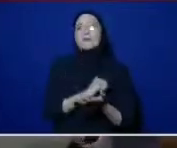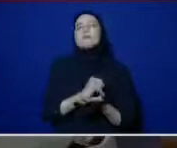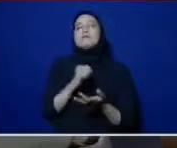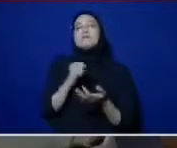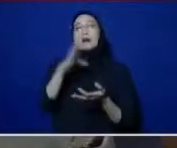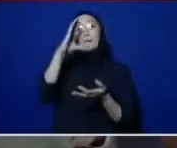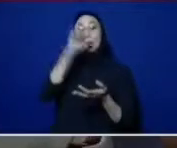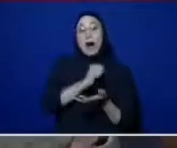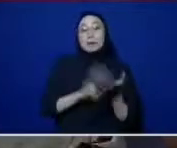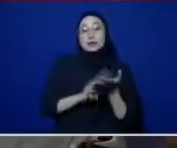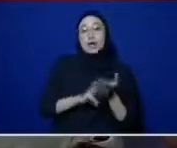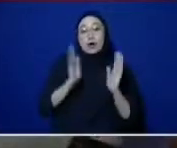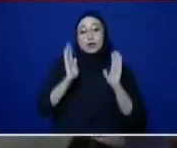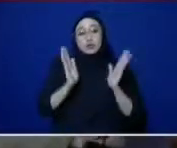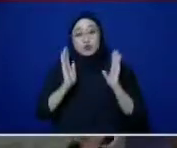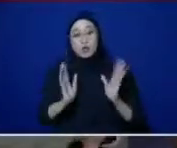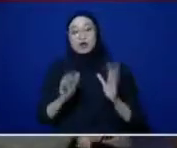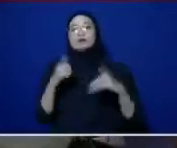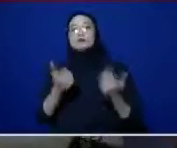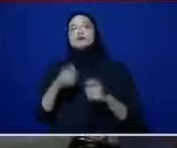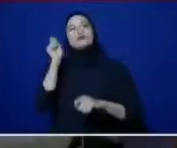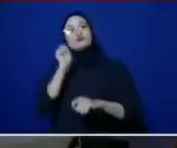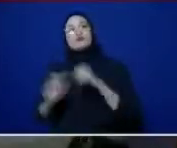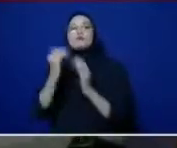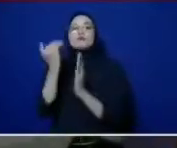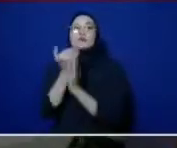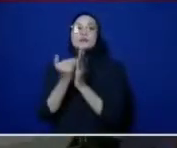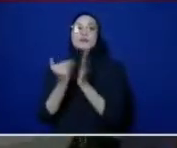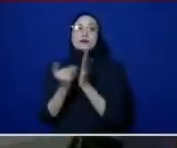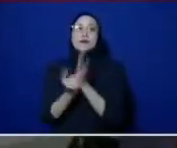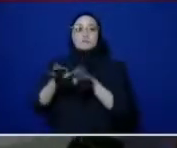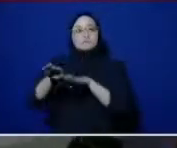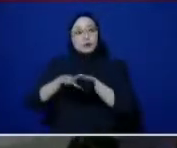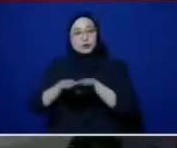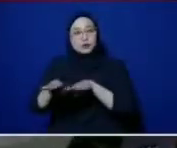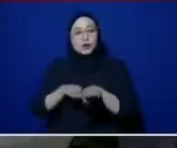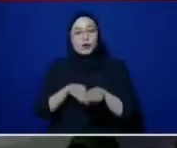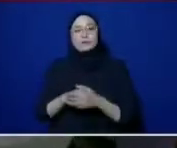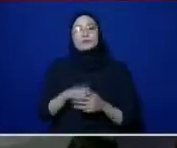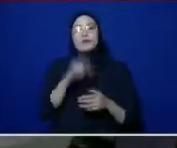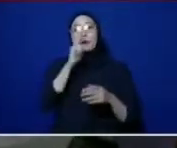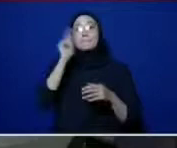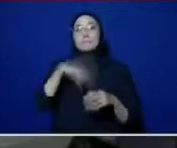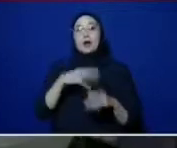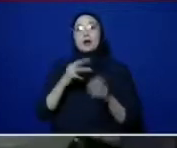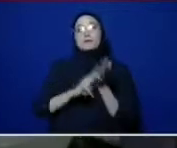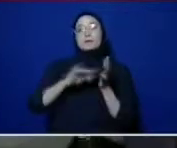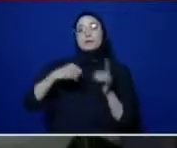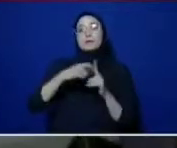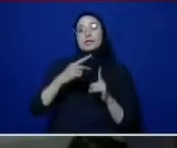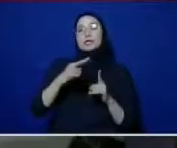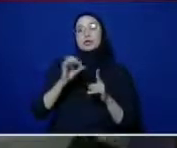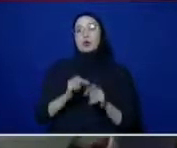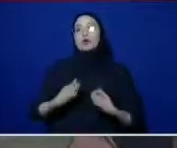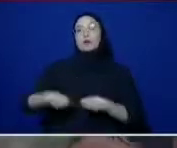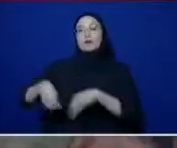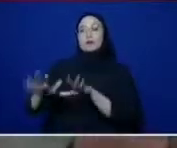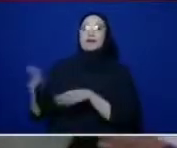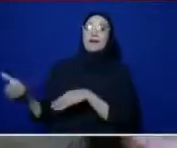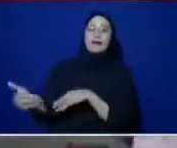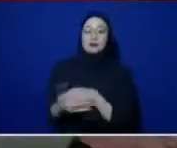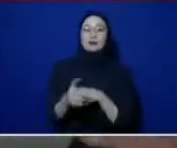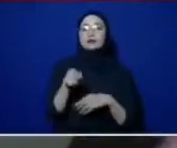pas seperti tadi yang saya sampaikan. Bank mikro nelayan, itu salah satu keluhan dari nelayan. Baik, silakan ditanggapi Bapak Prabowo.